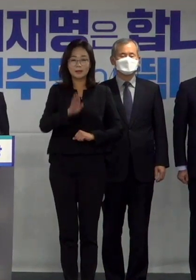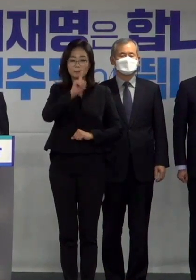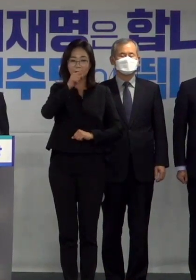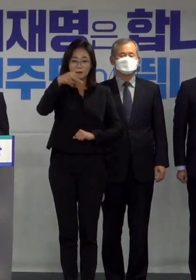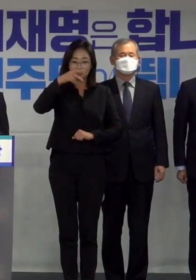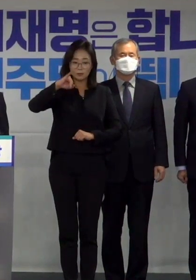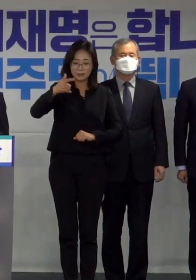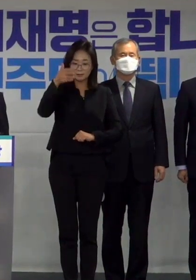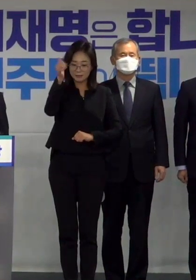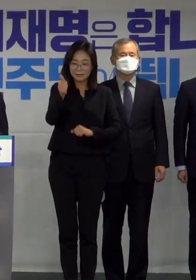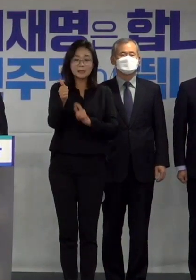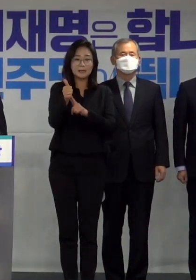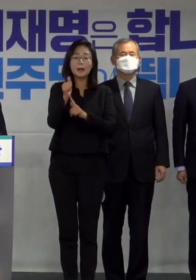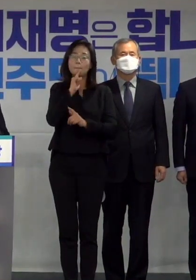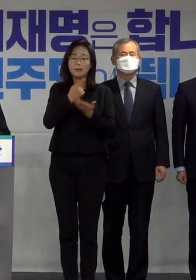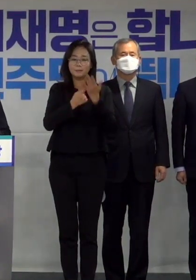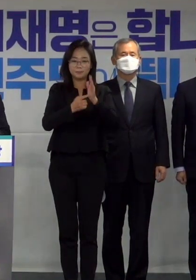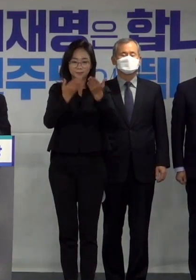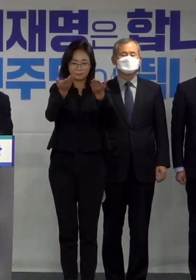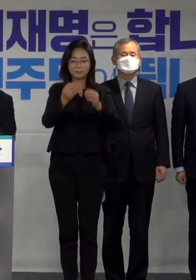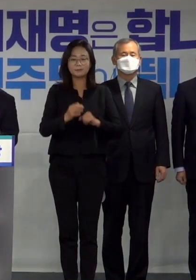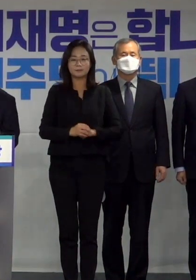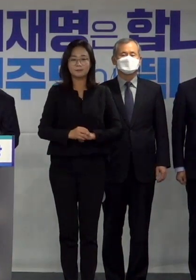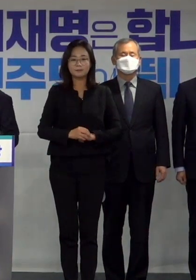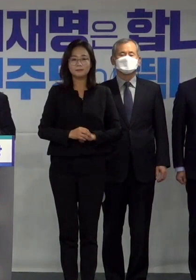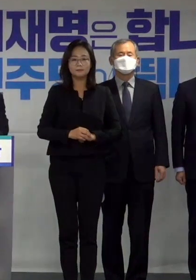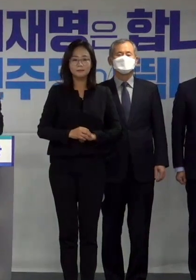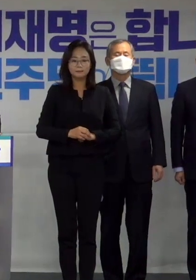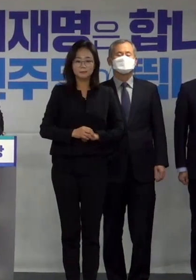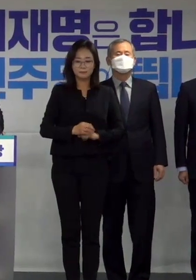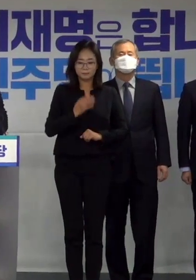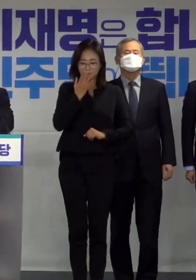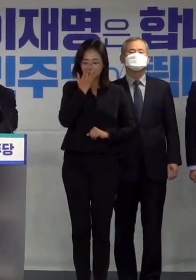박종진 사령관께서 발표를 해주겠습니다.